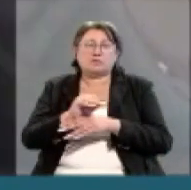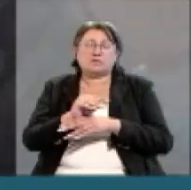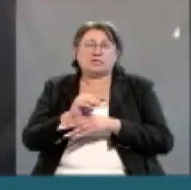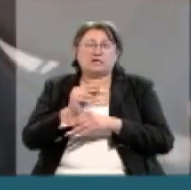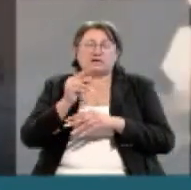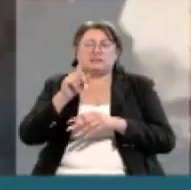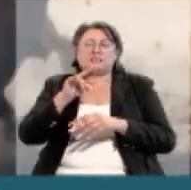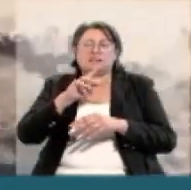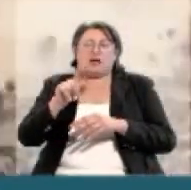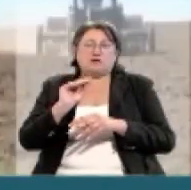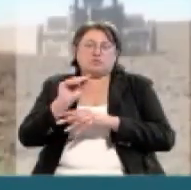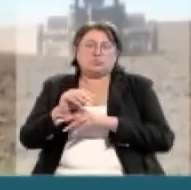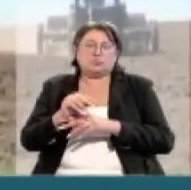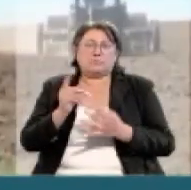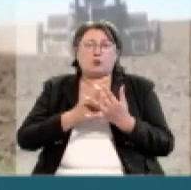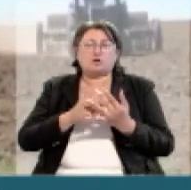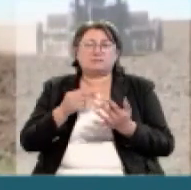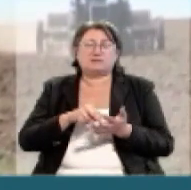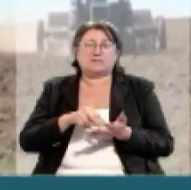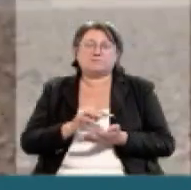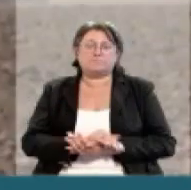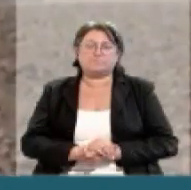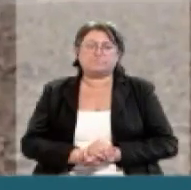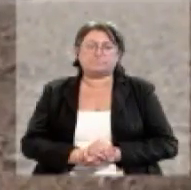отынының қосымша көлемі бөлінетін болды.